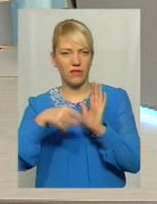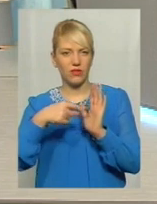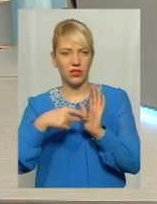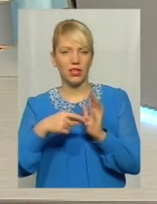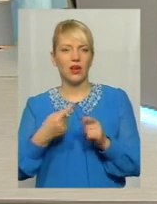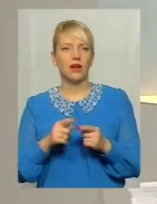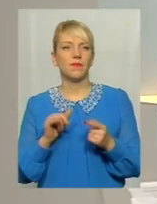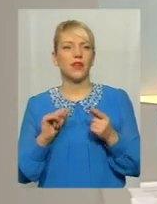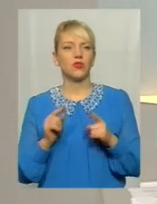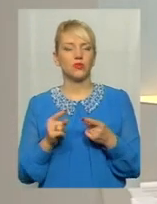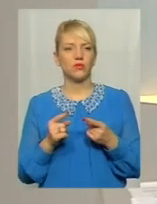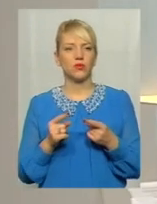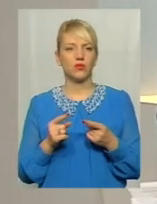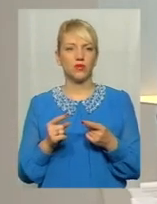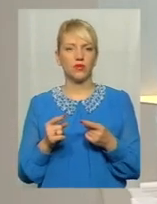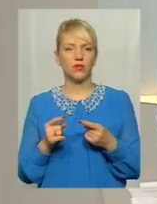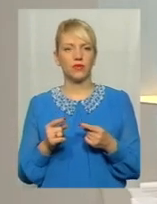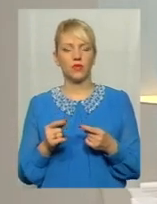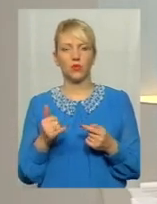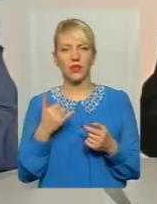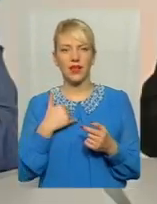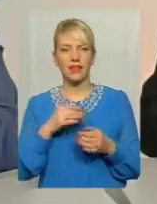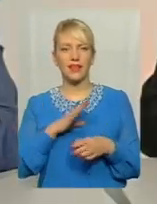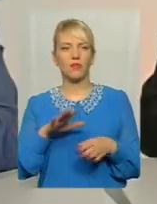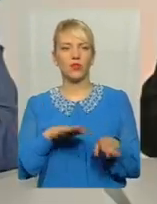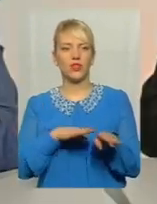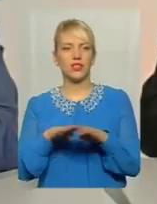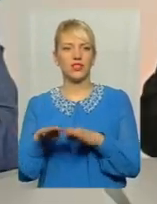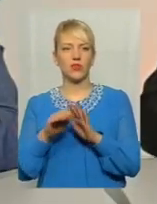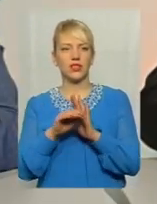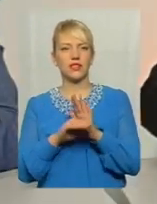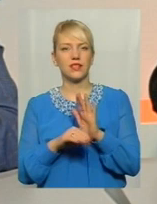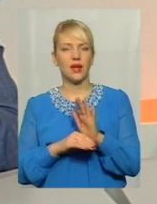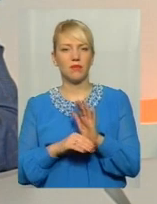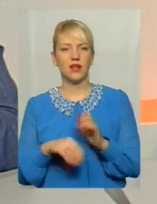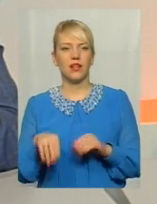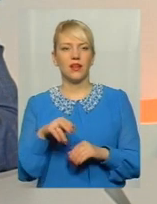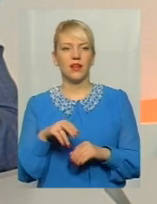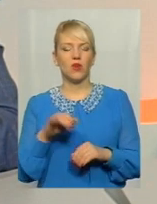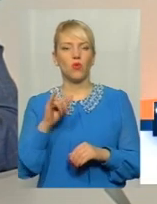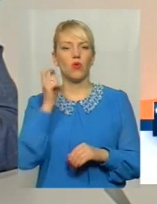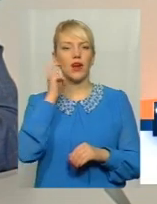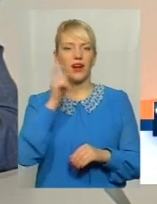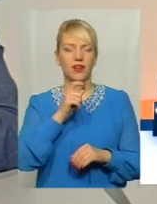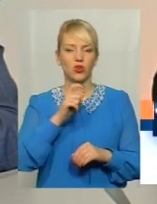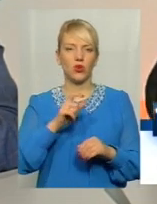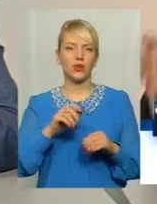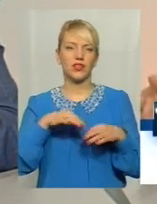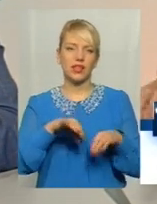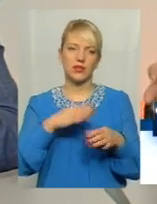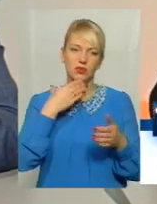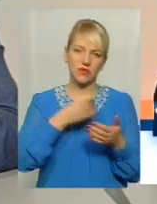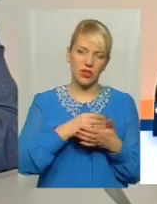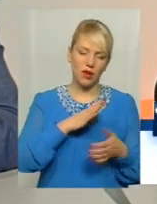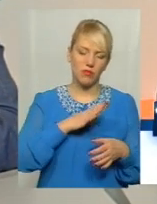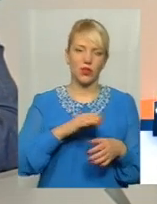GPS-навігованих тролейбусів, а тепер стало менше? У нас не було єдиної системи GPS-навігації. У електротранса була своя система, у ребутранса була